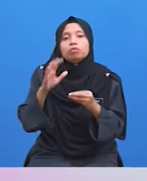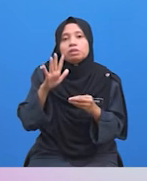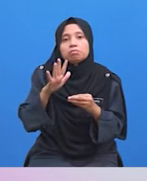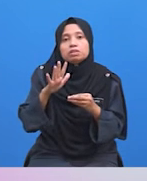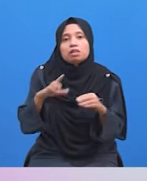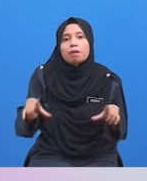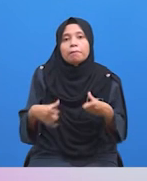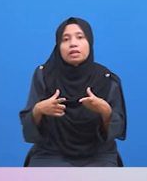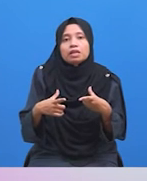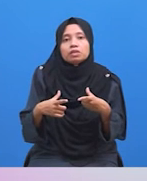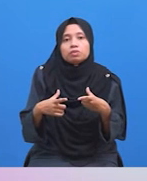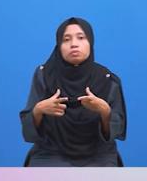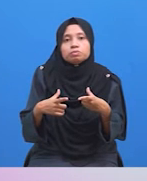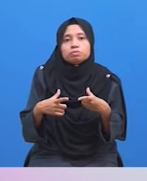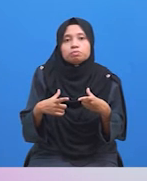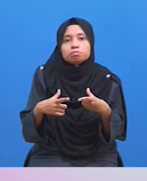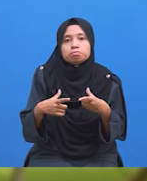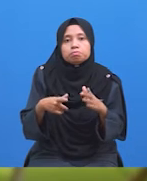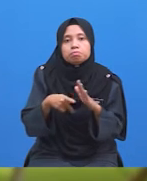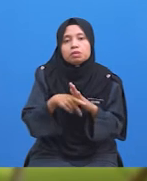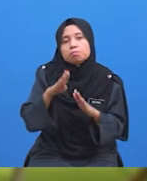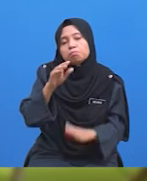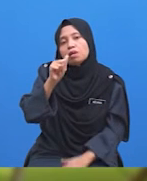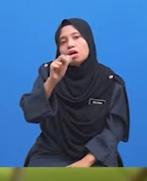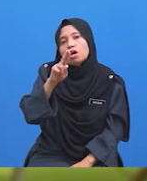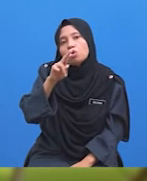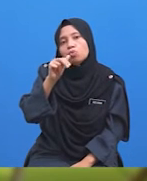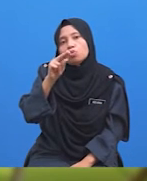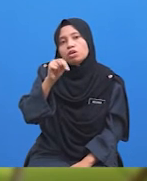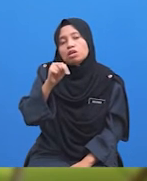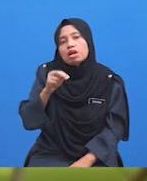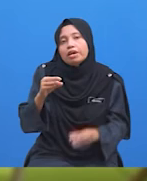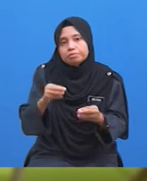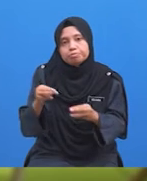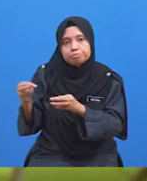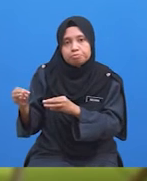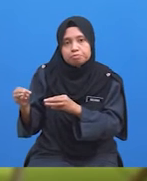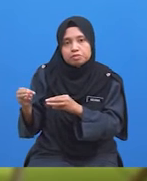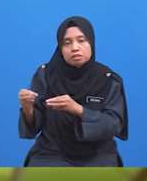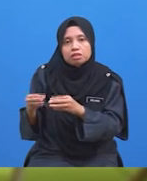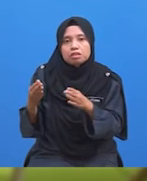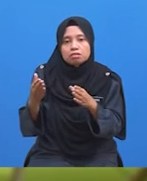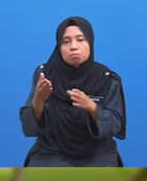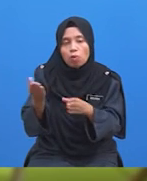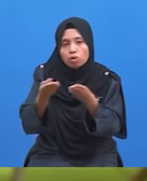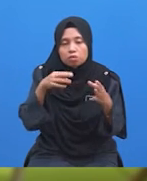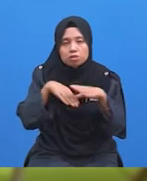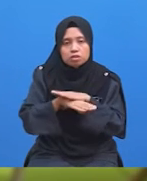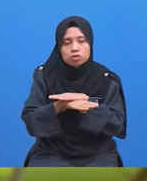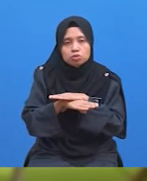berlaku pembauran inovasi migrasi masuk tenaga profesional yang berpendidikan